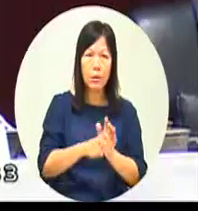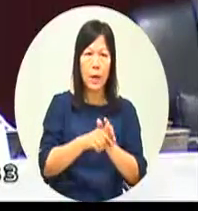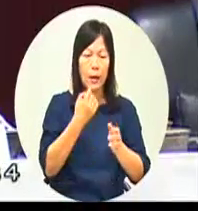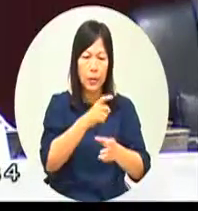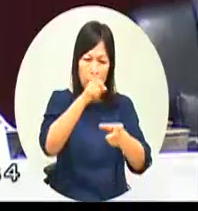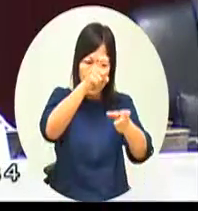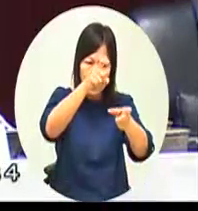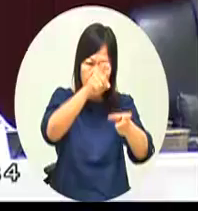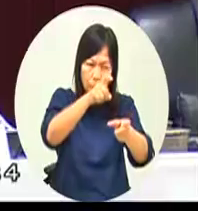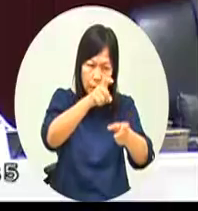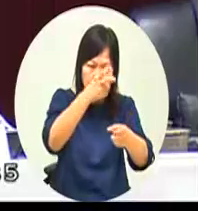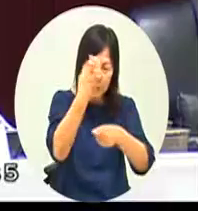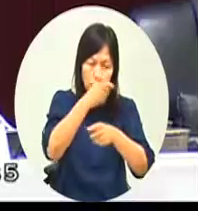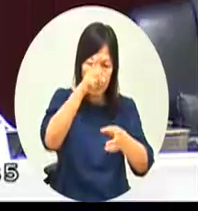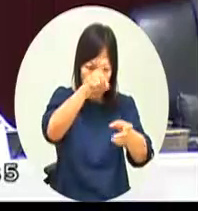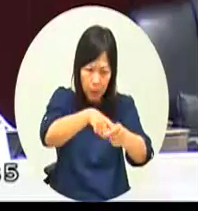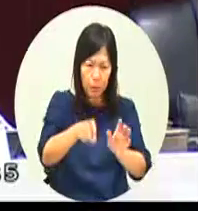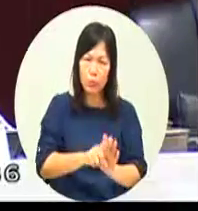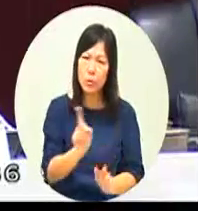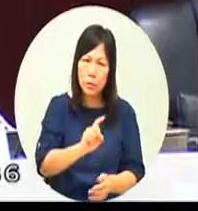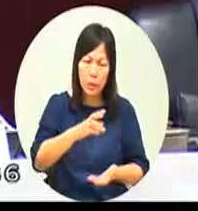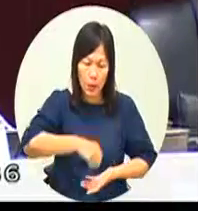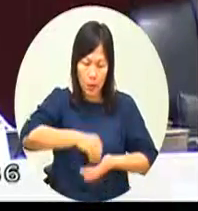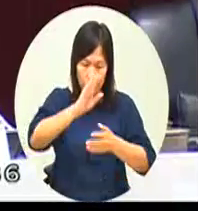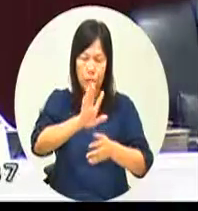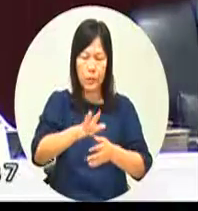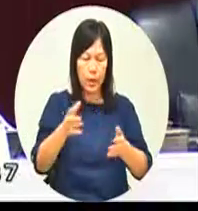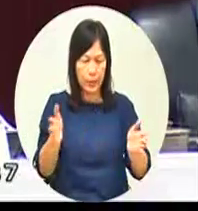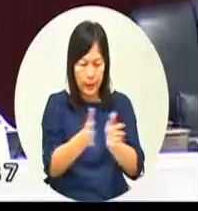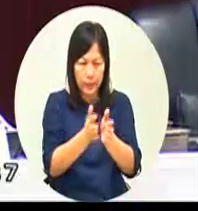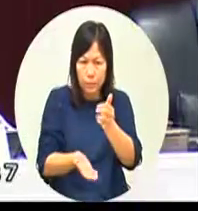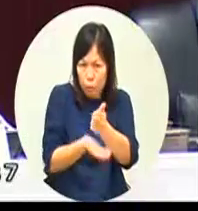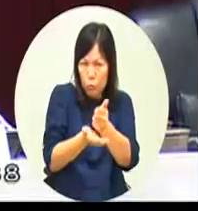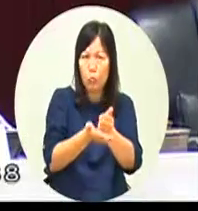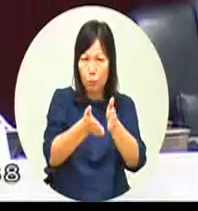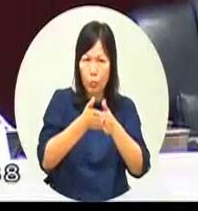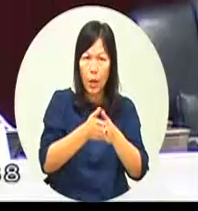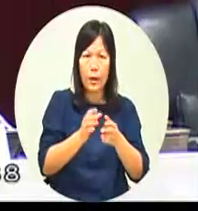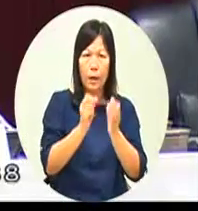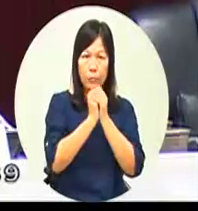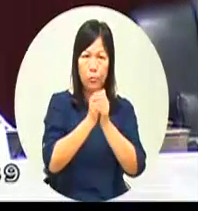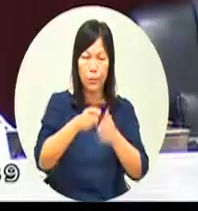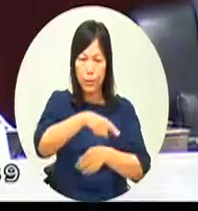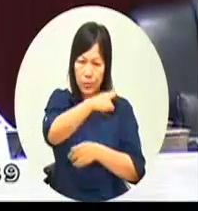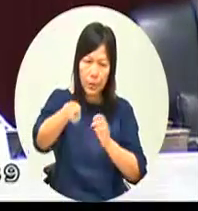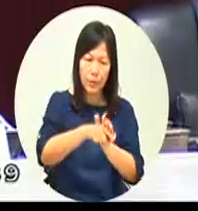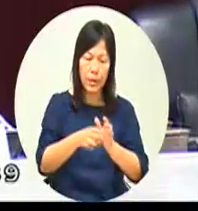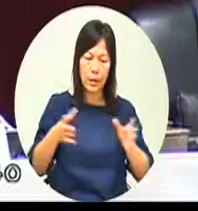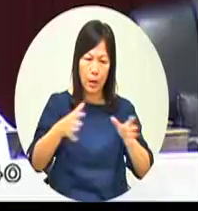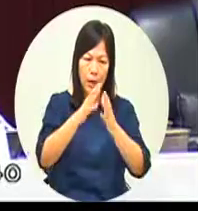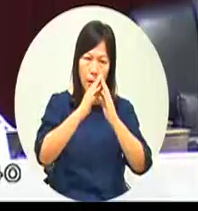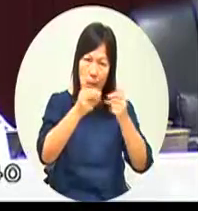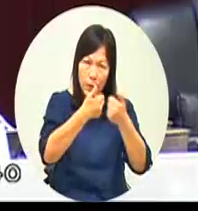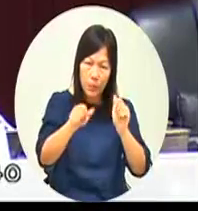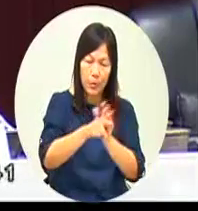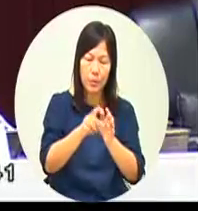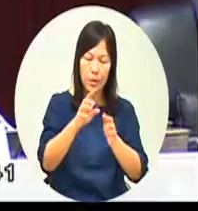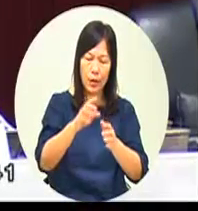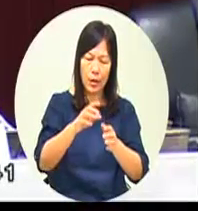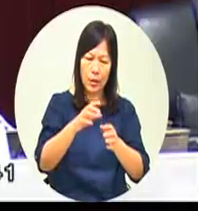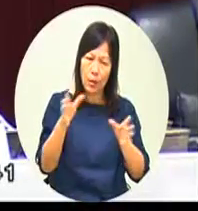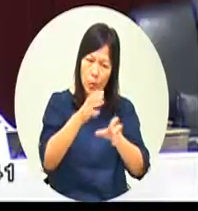在哪里？今天我提出来跟大家共同勉励。谢谢大家，祝福所有的议员同仁70天